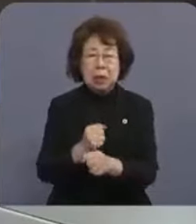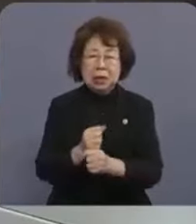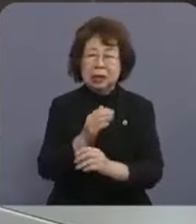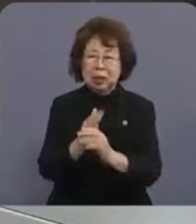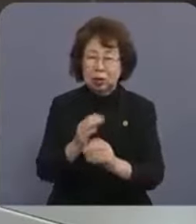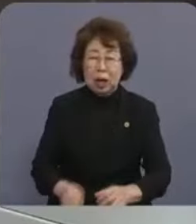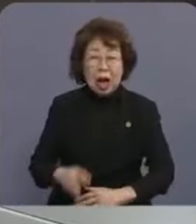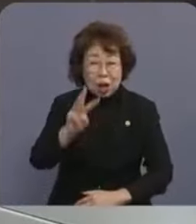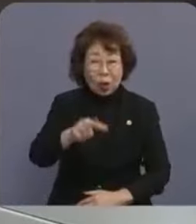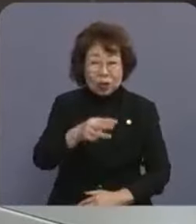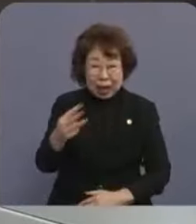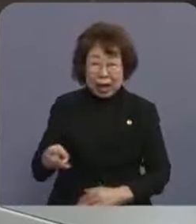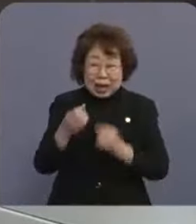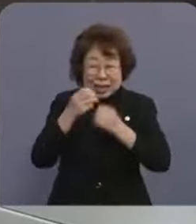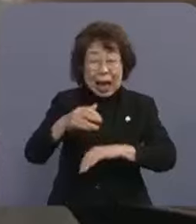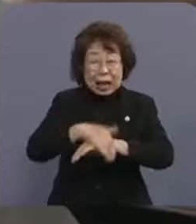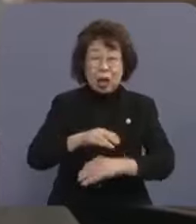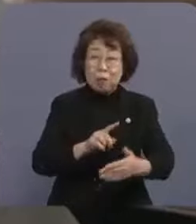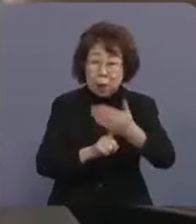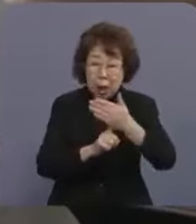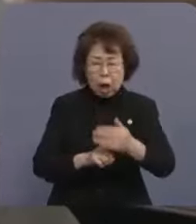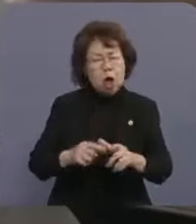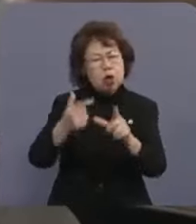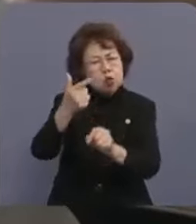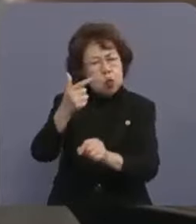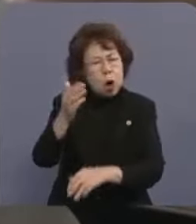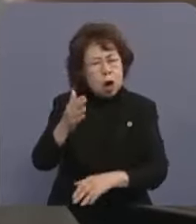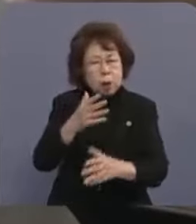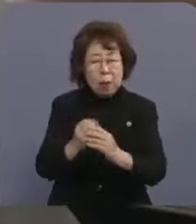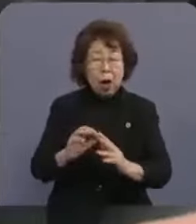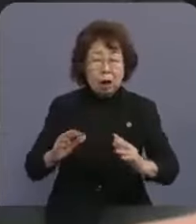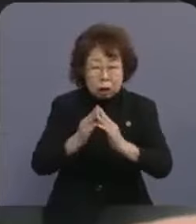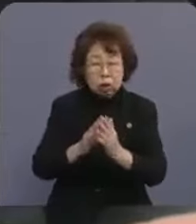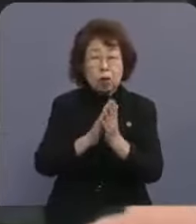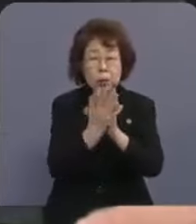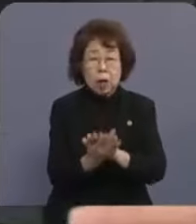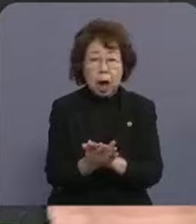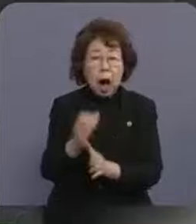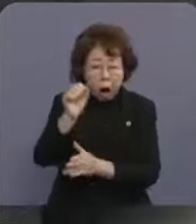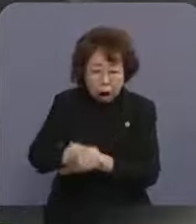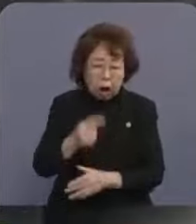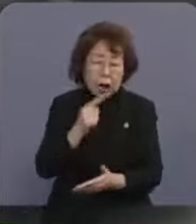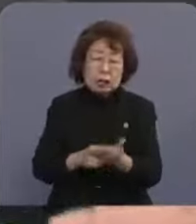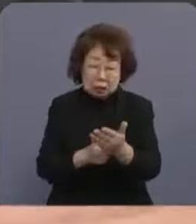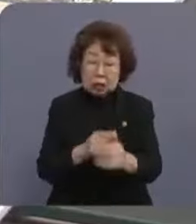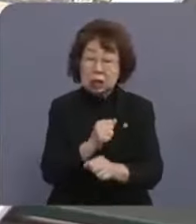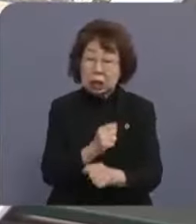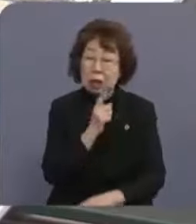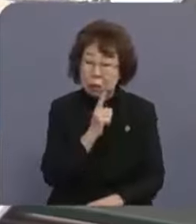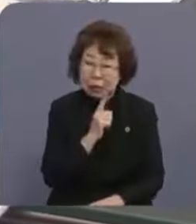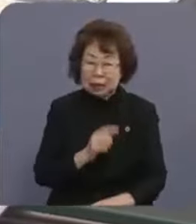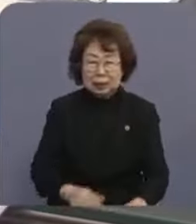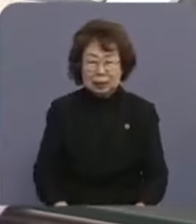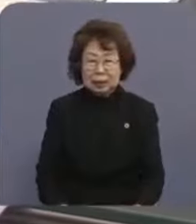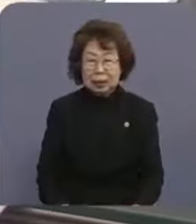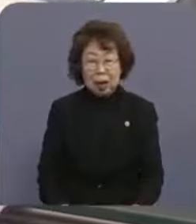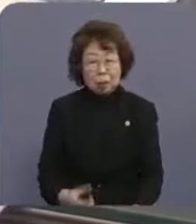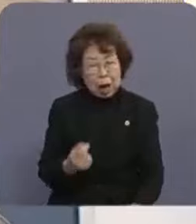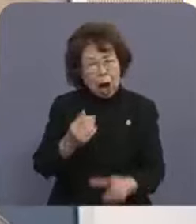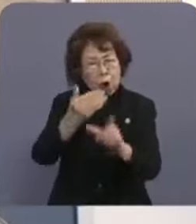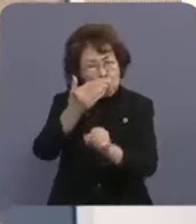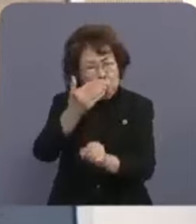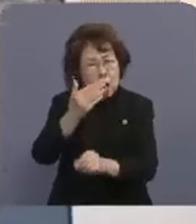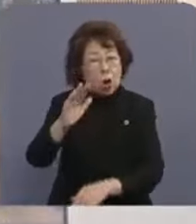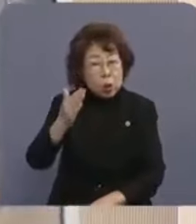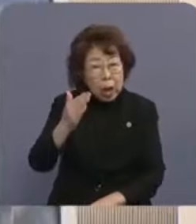만들었습니다. 롯데쇼핑은 새 설계안이 나오는 오는 6월쯤 건축 변경 허가 신청을 하겠다고 밝혔습니다. 빨라야 9월이